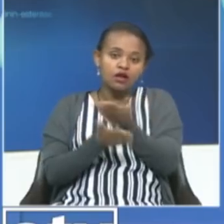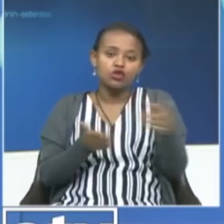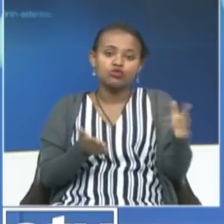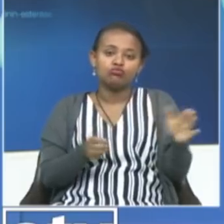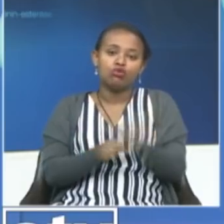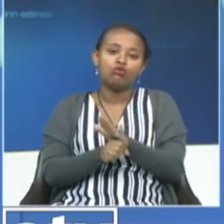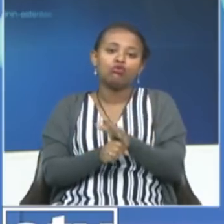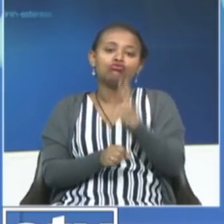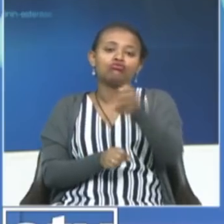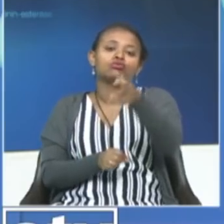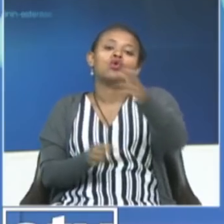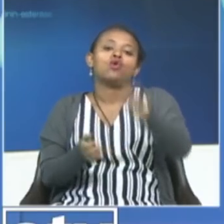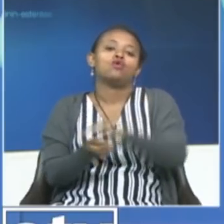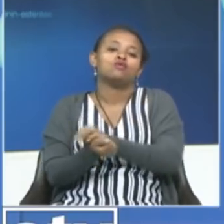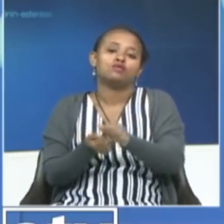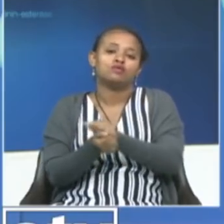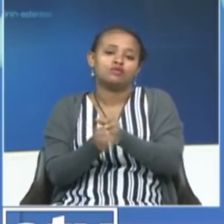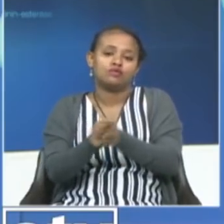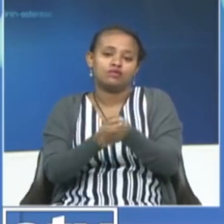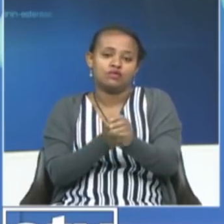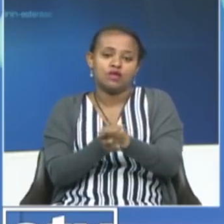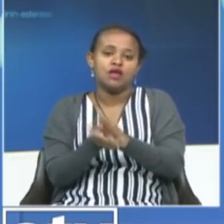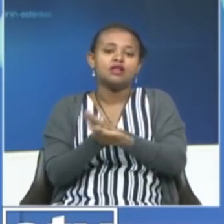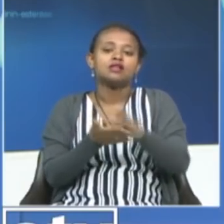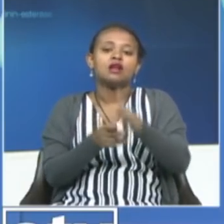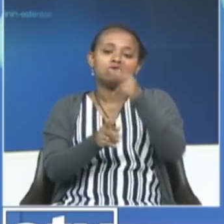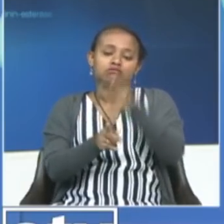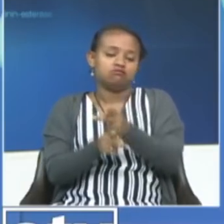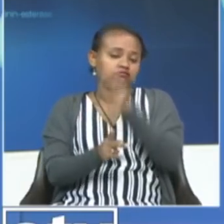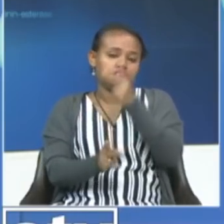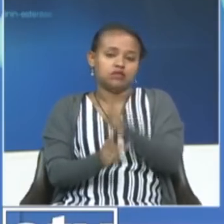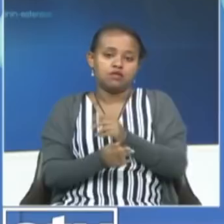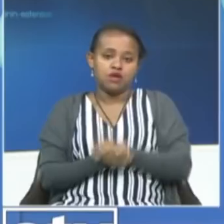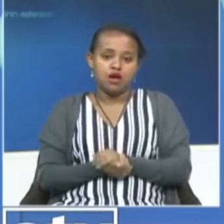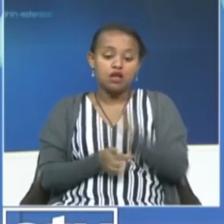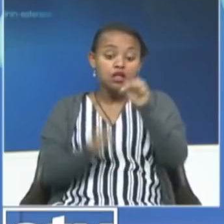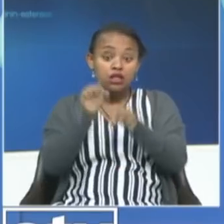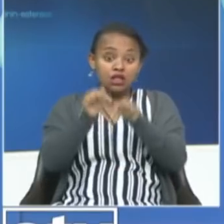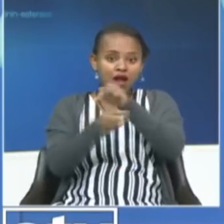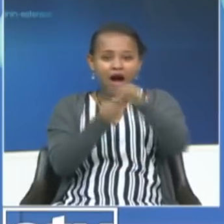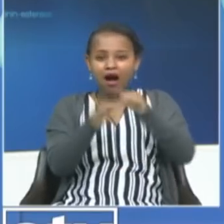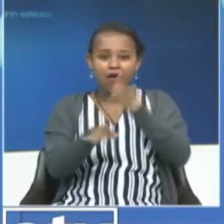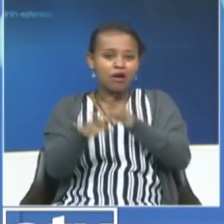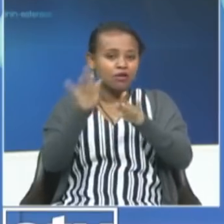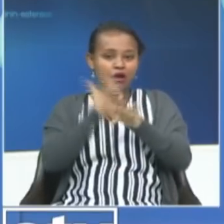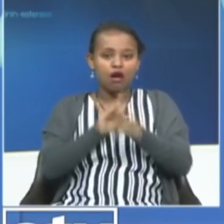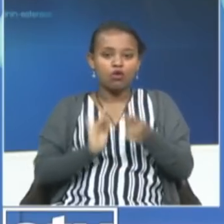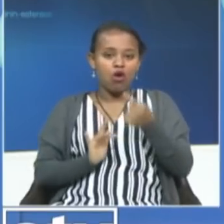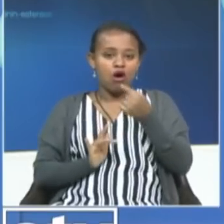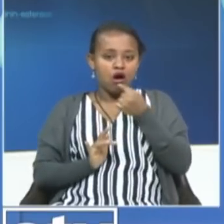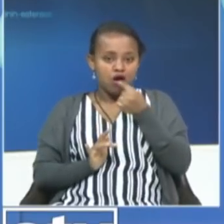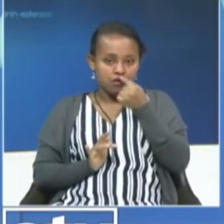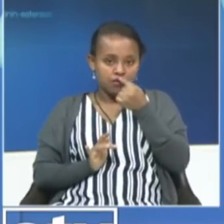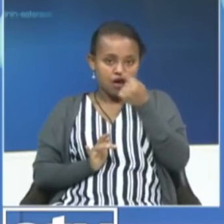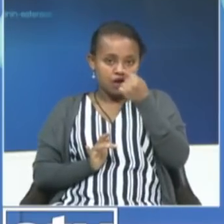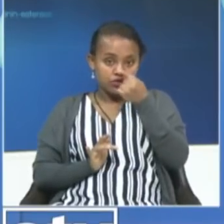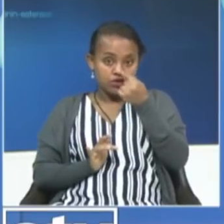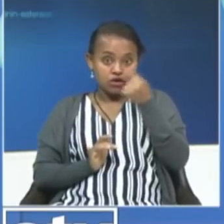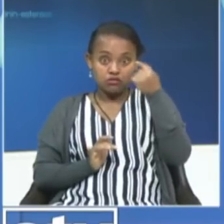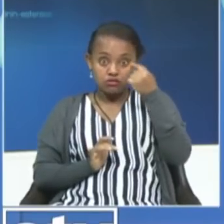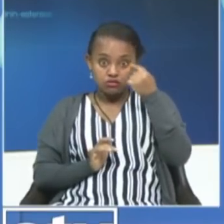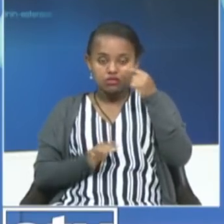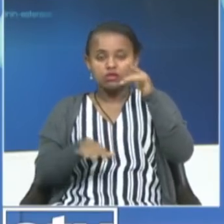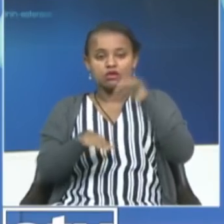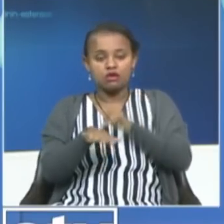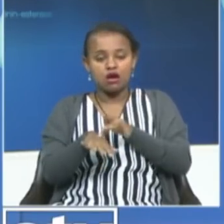ቶሎ ማጽዳት፣ ንጽህናን መጠበቅ ከምንም ይጠብቃል። ምክንያቱም እግር አካባቢ ተነካክቶ ወደ አፍ ወደ አፍንጫ ከመጣ ሊተላለፍ